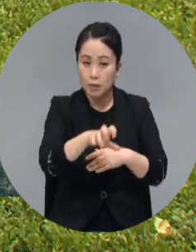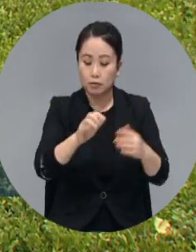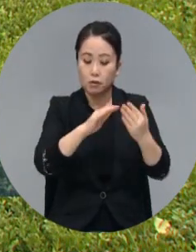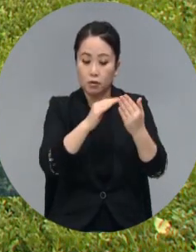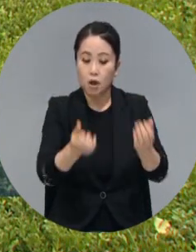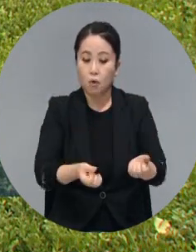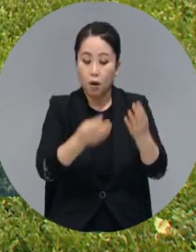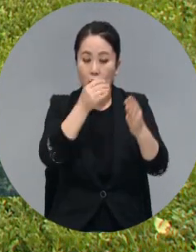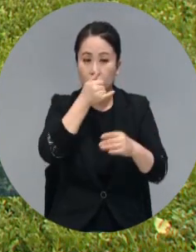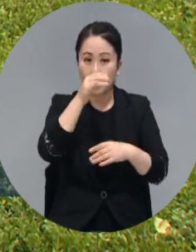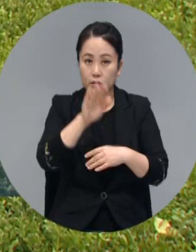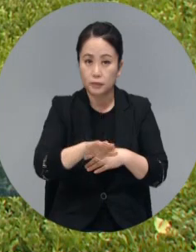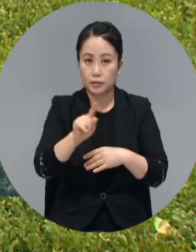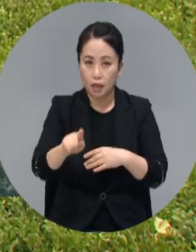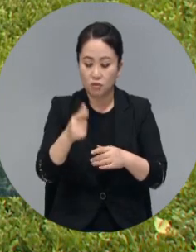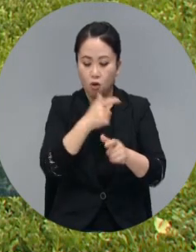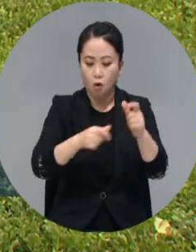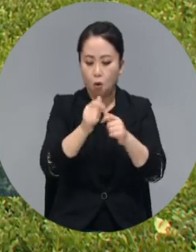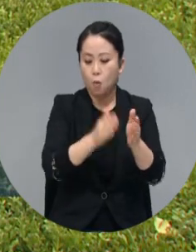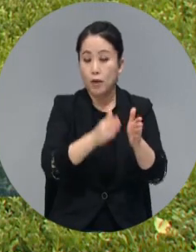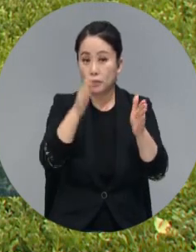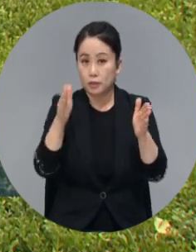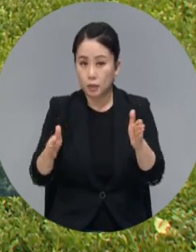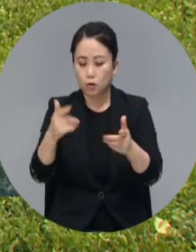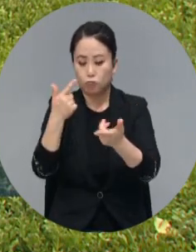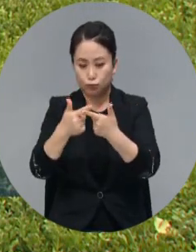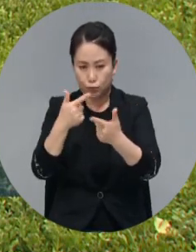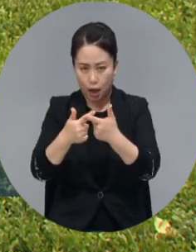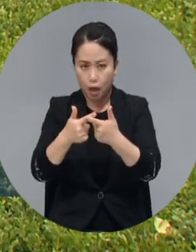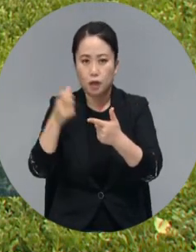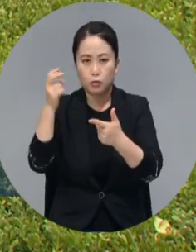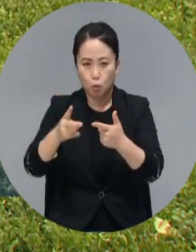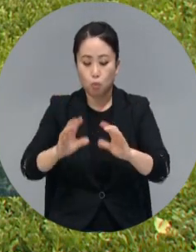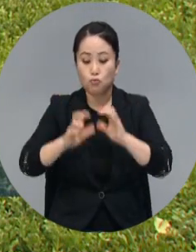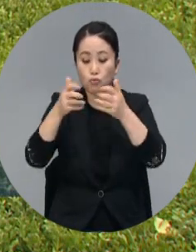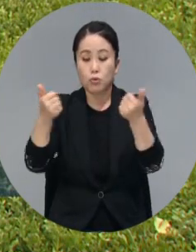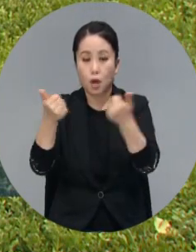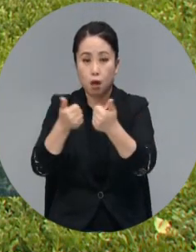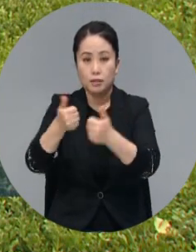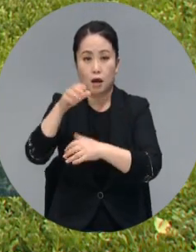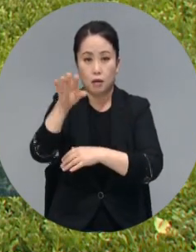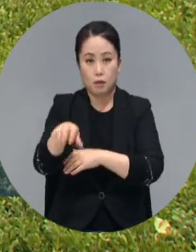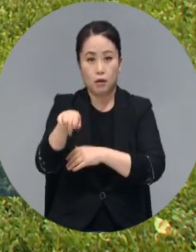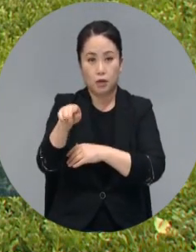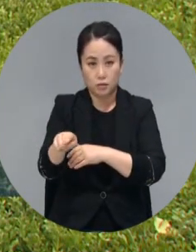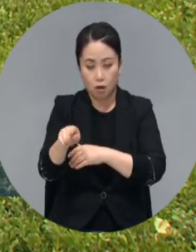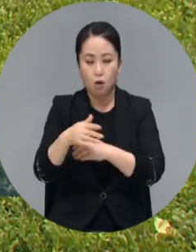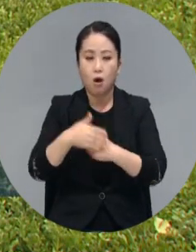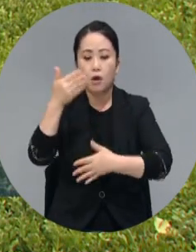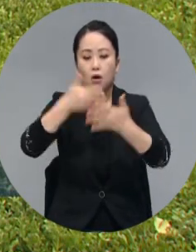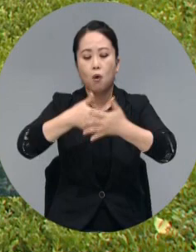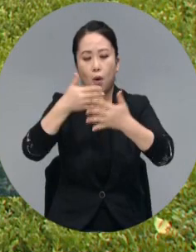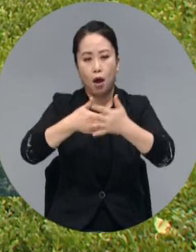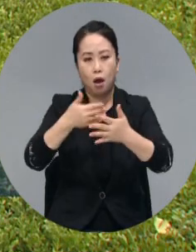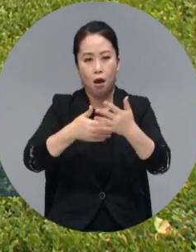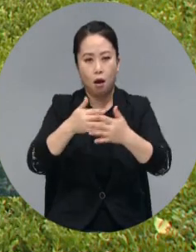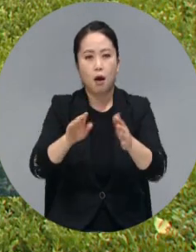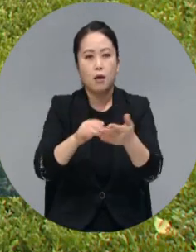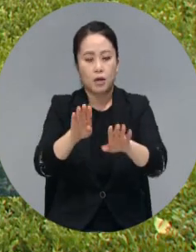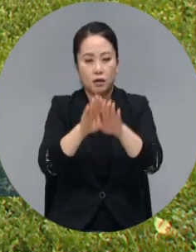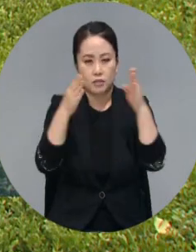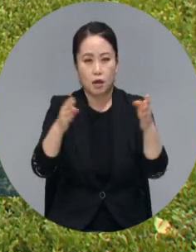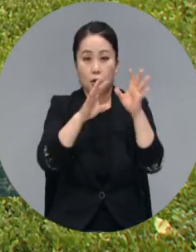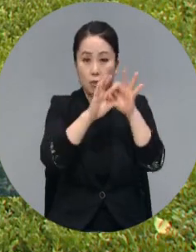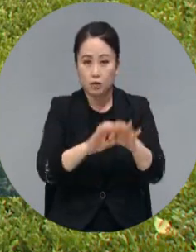확장시켜서 부산 전체로 그다음에 또 국회의사당에서 동네방네 비프를 개최하면서 부산국제영화제 영역을